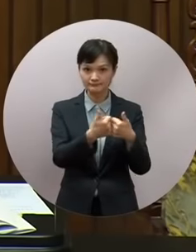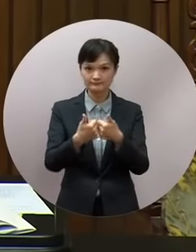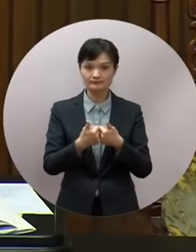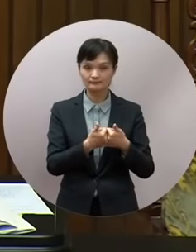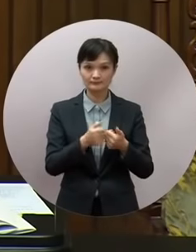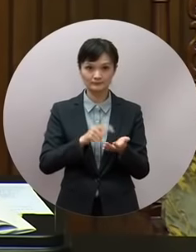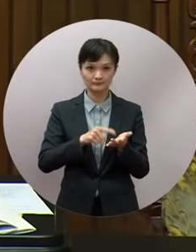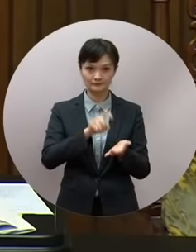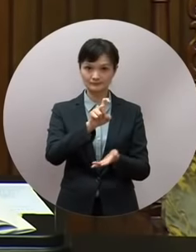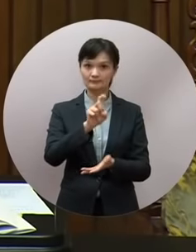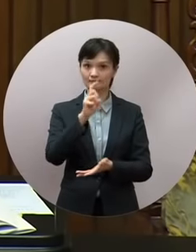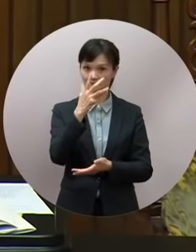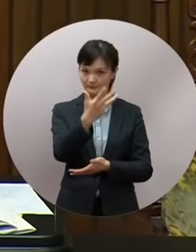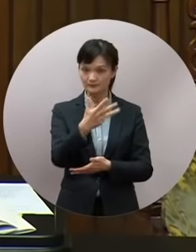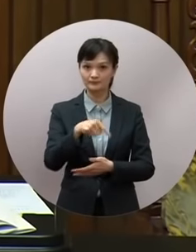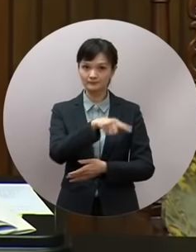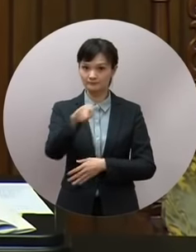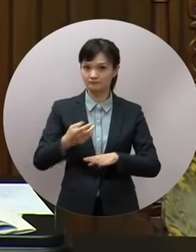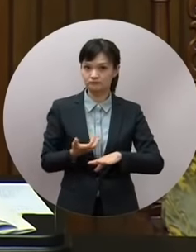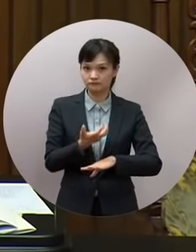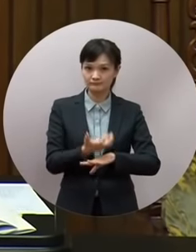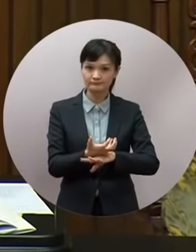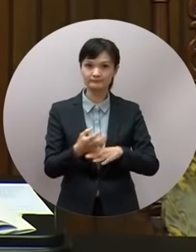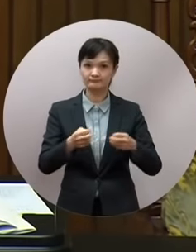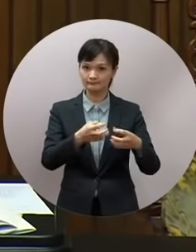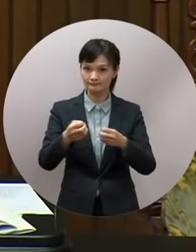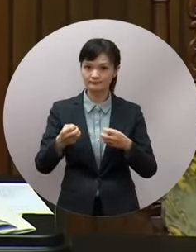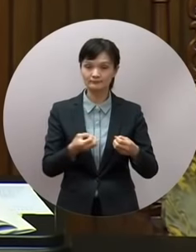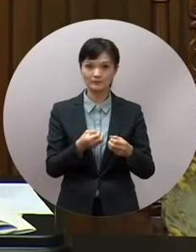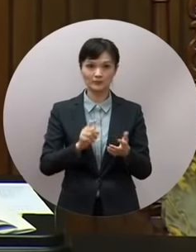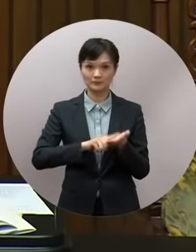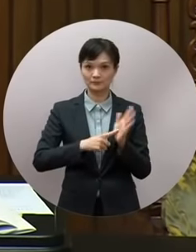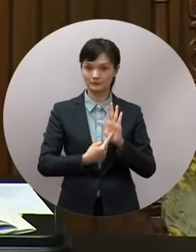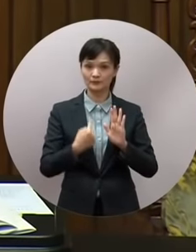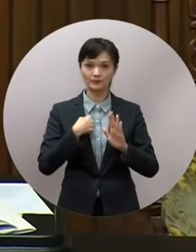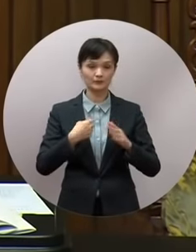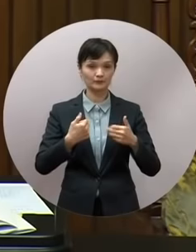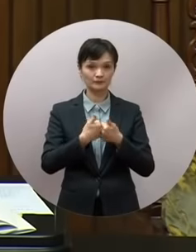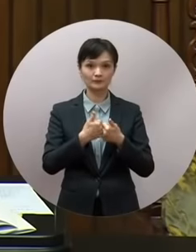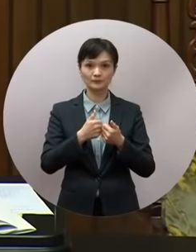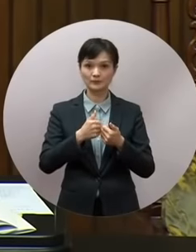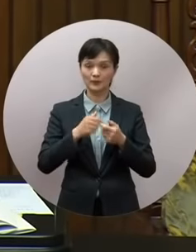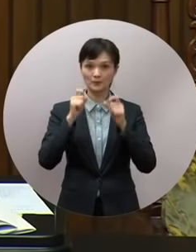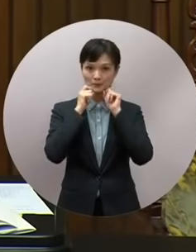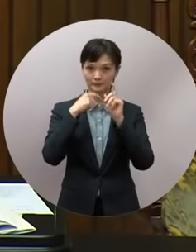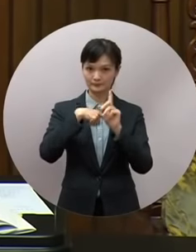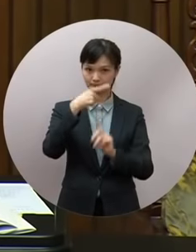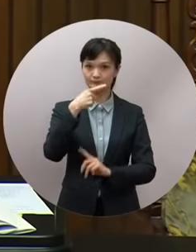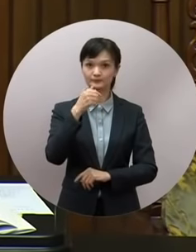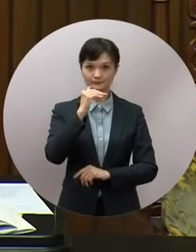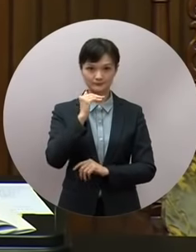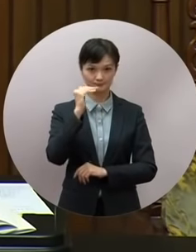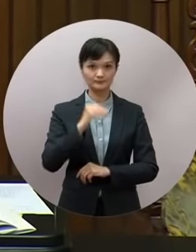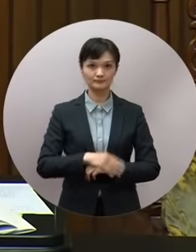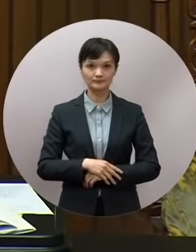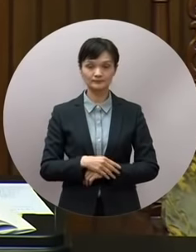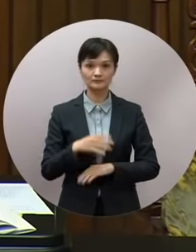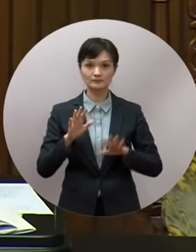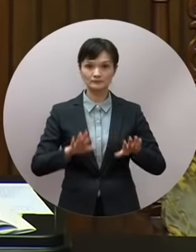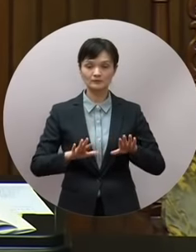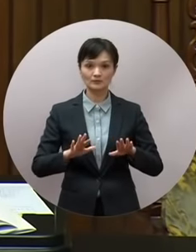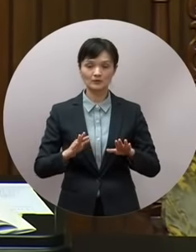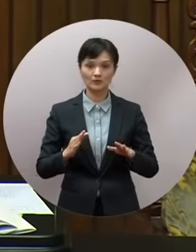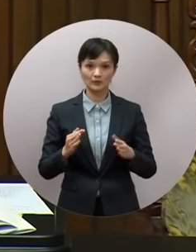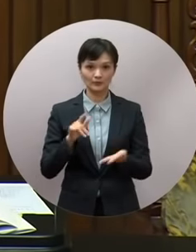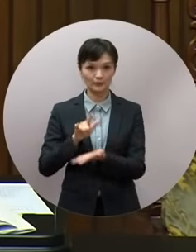为民和舌，展现国会高品质的议事效率。本会期遭逢武汉肺